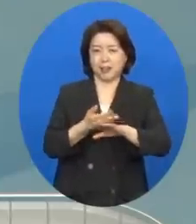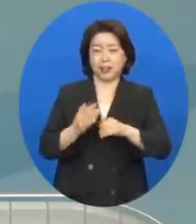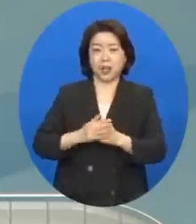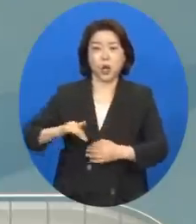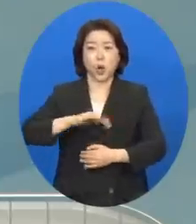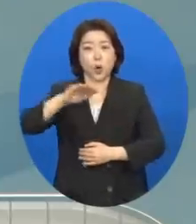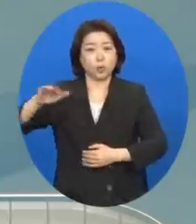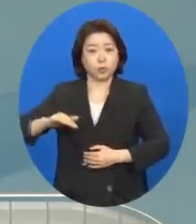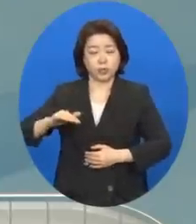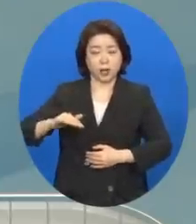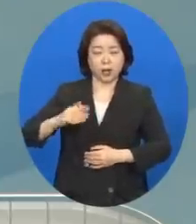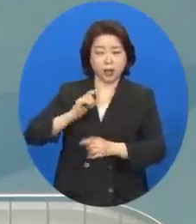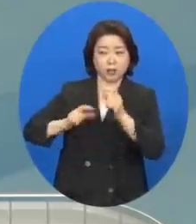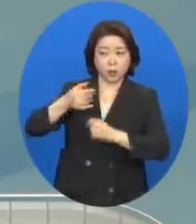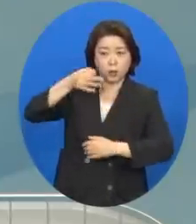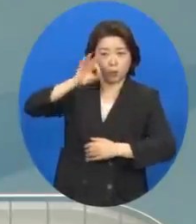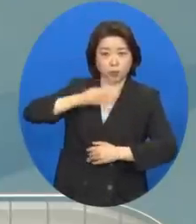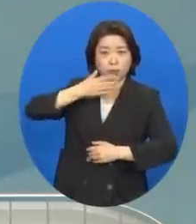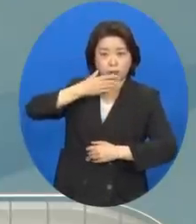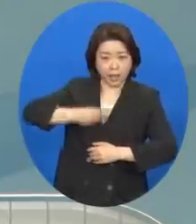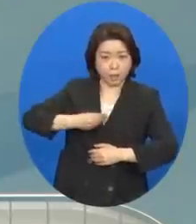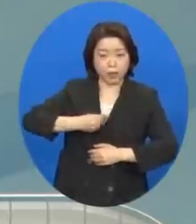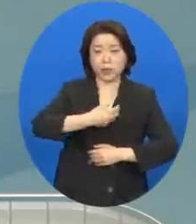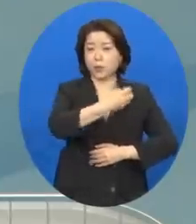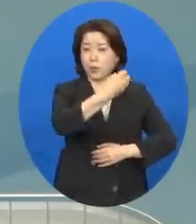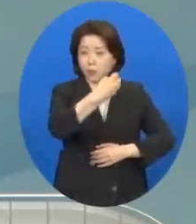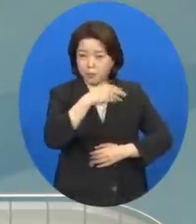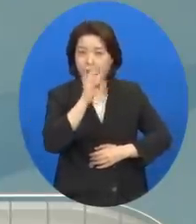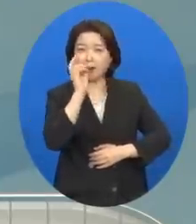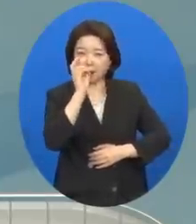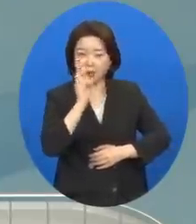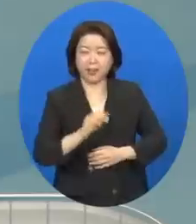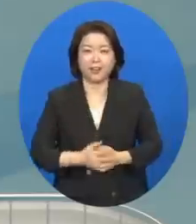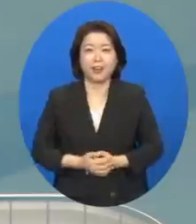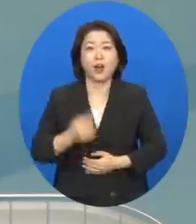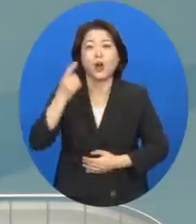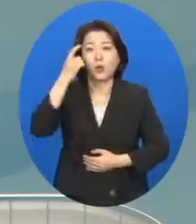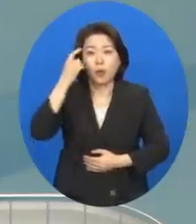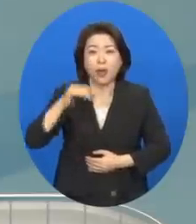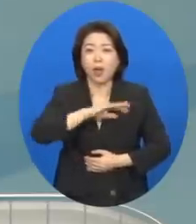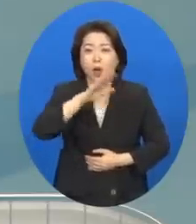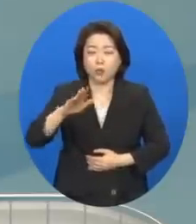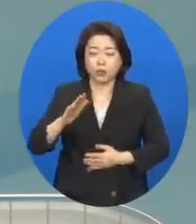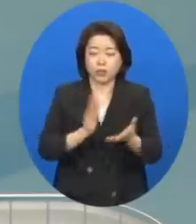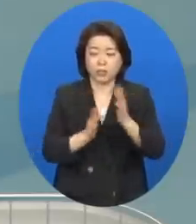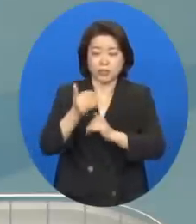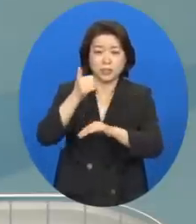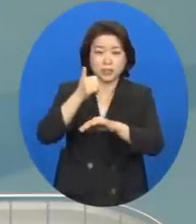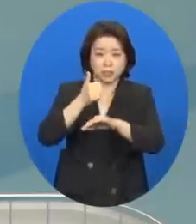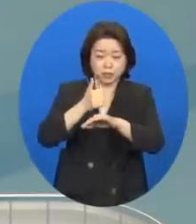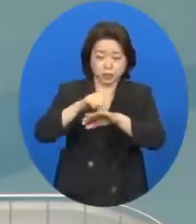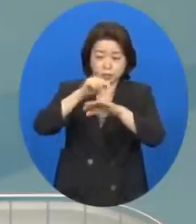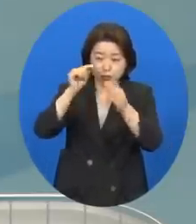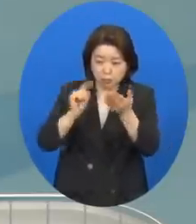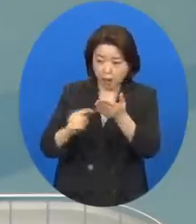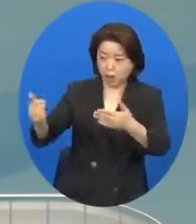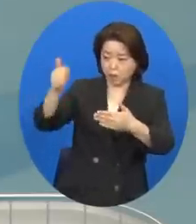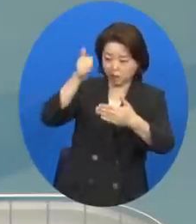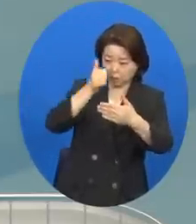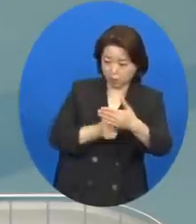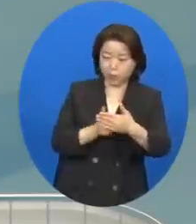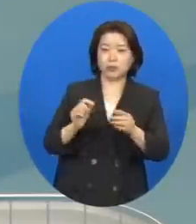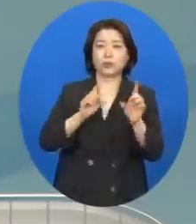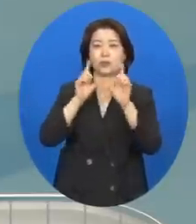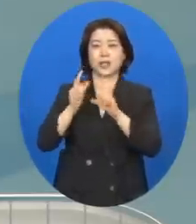우리가 더 유익하고 행복하다고 말씀할 거예요. 왜냐하면 우리는 예수님을 마음에 모시고 사니까요.